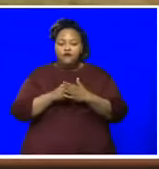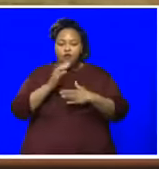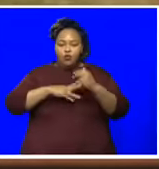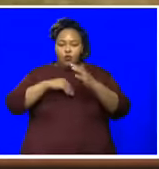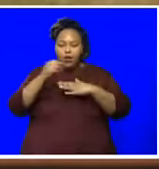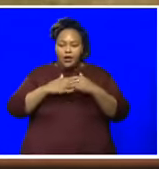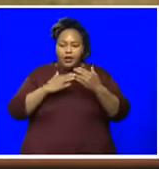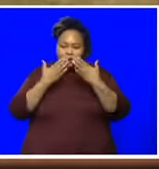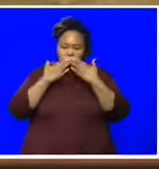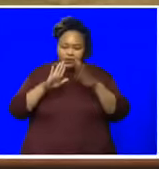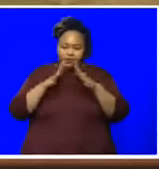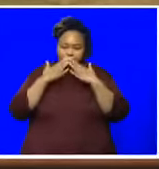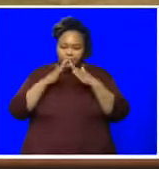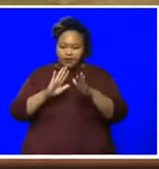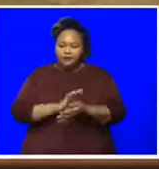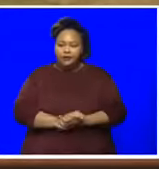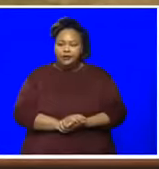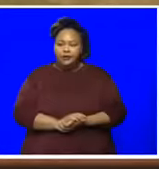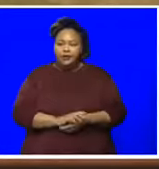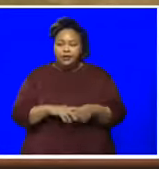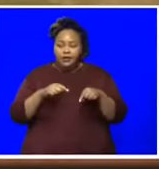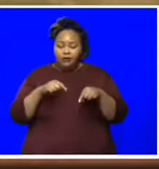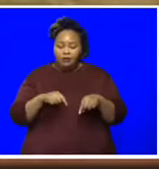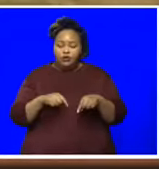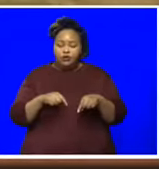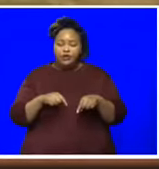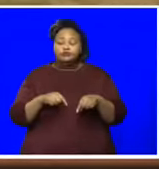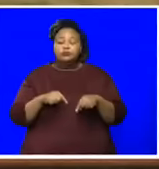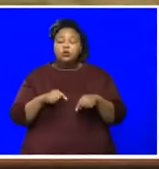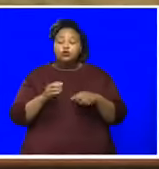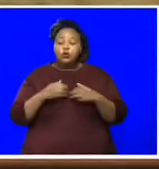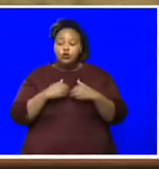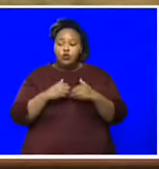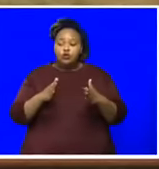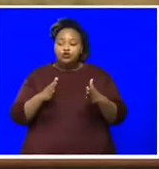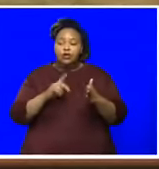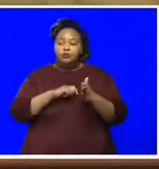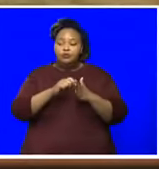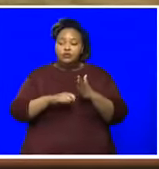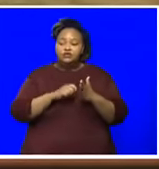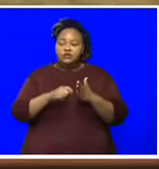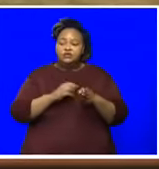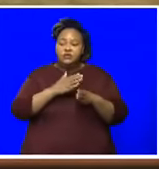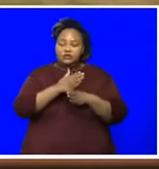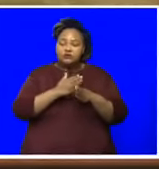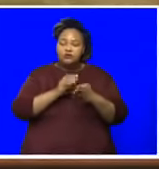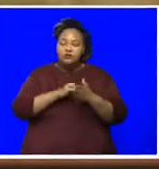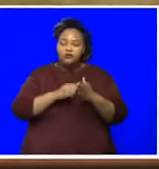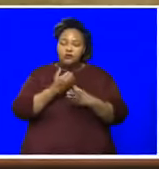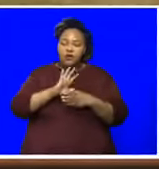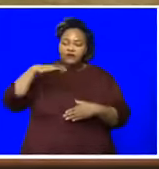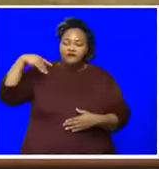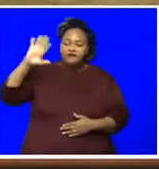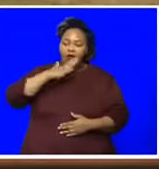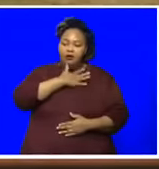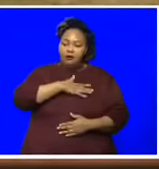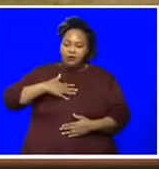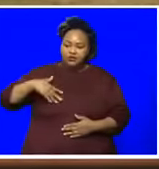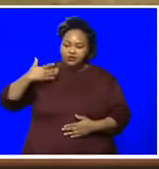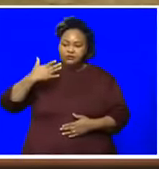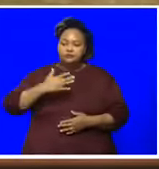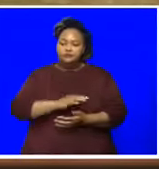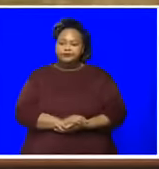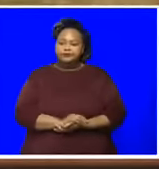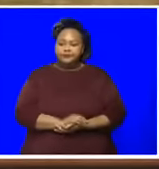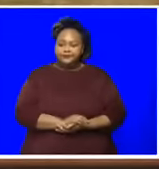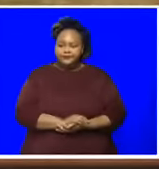uzolontsha iproject yesinkwa lesibuye Japan. The tinned bread le apha abantwana uzokhumbula